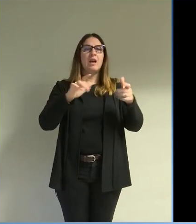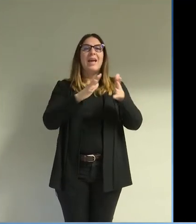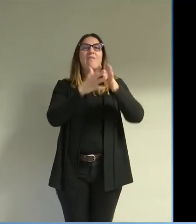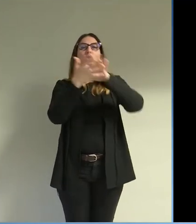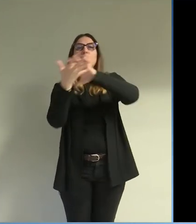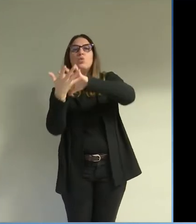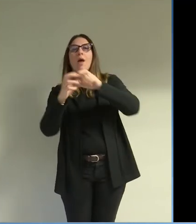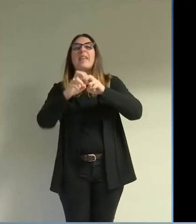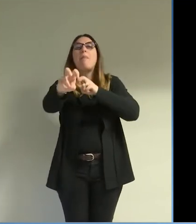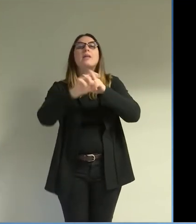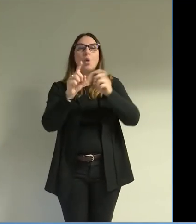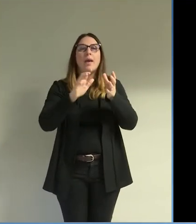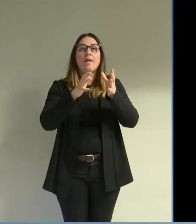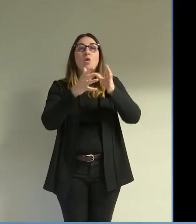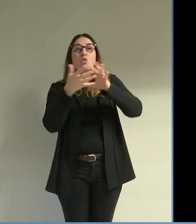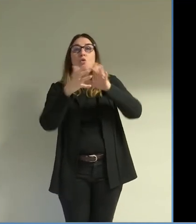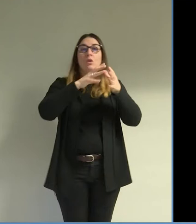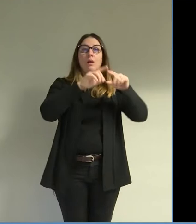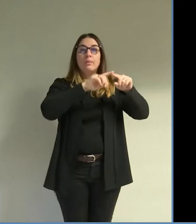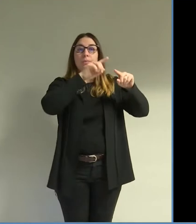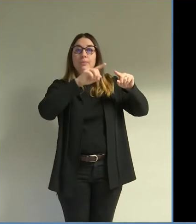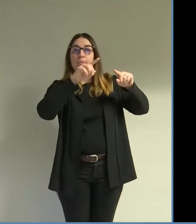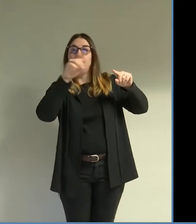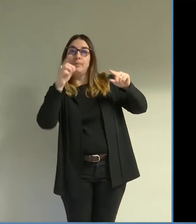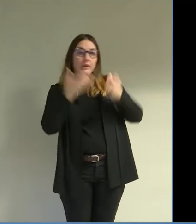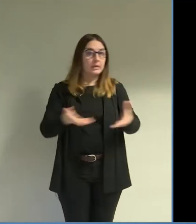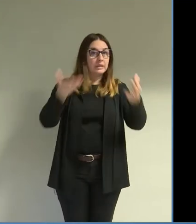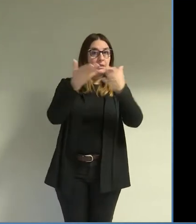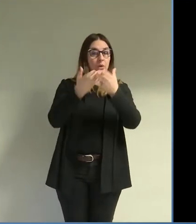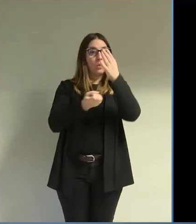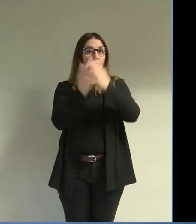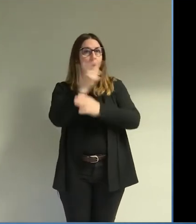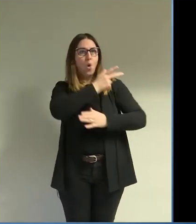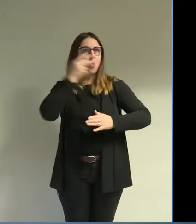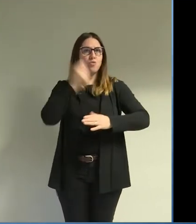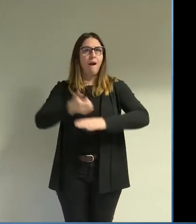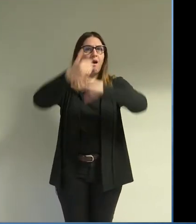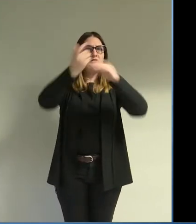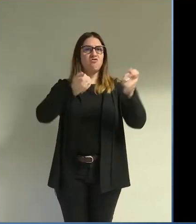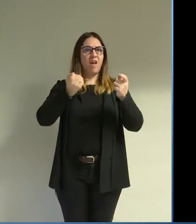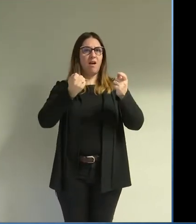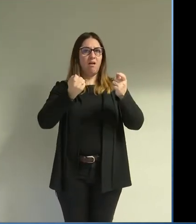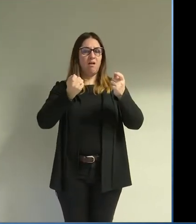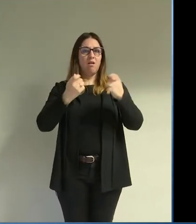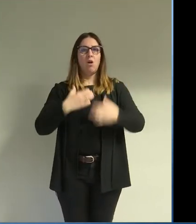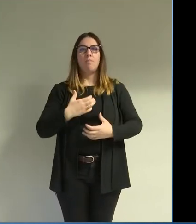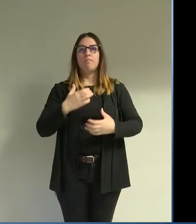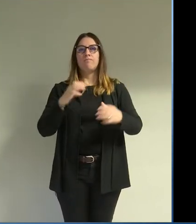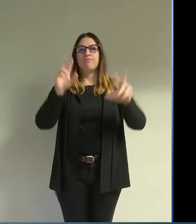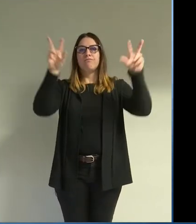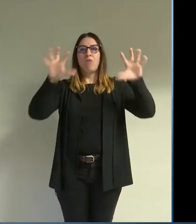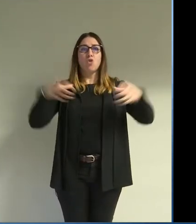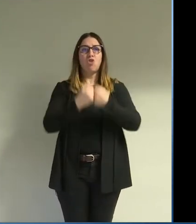le long de cet axe et on peut considérer que dans les conditions nouvelles de l'anthropocène d'un certain nombre de chocs viendront altérer cette